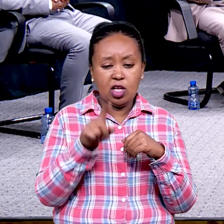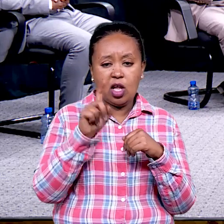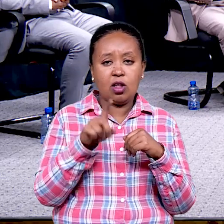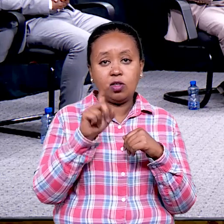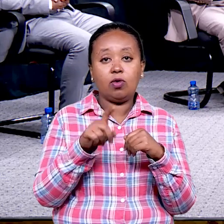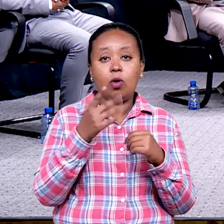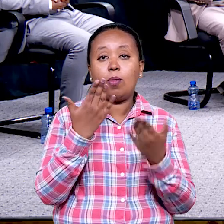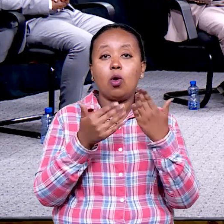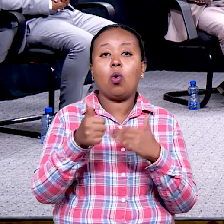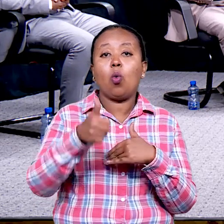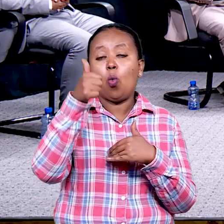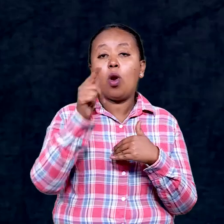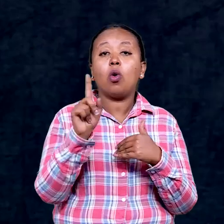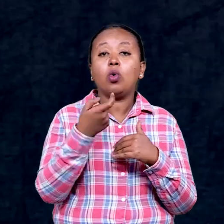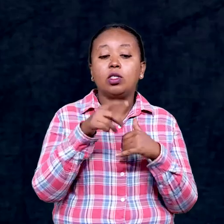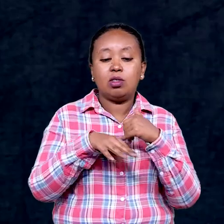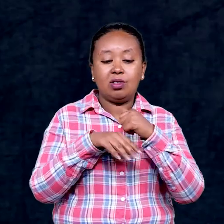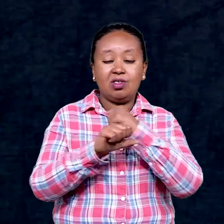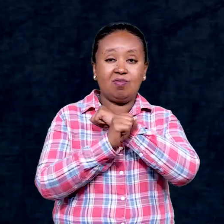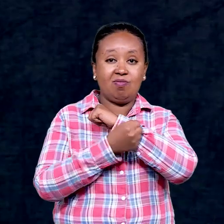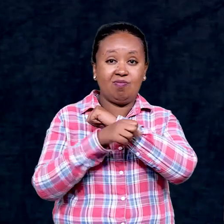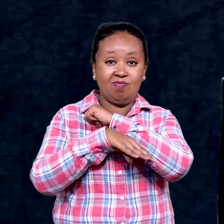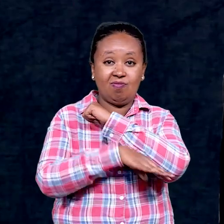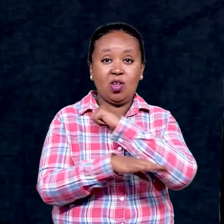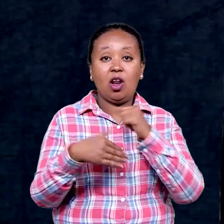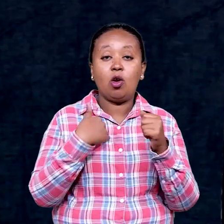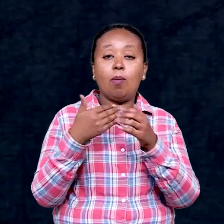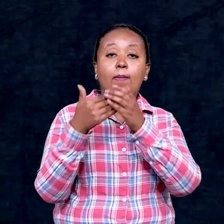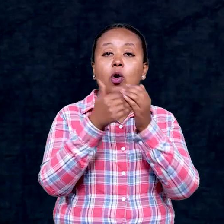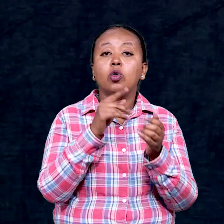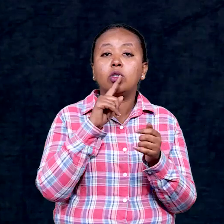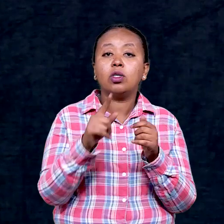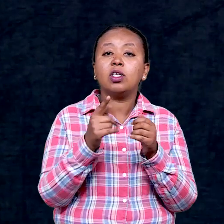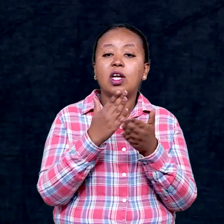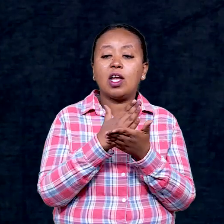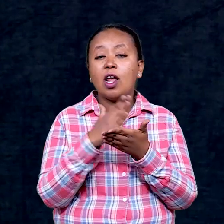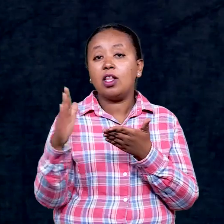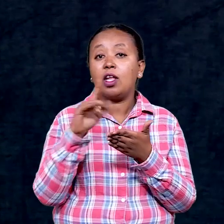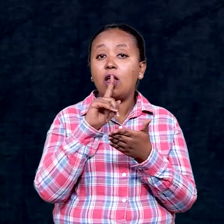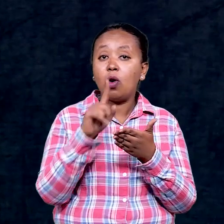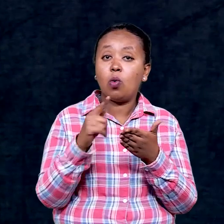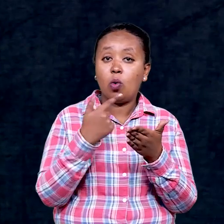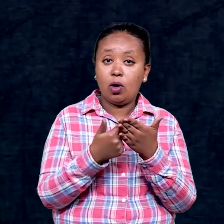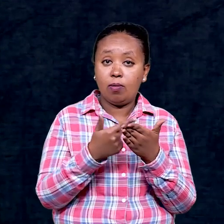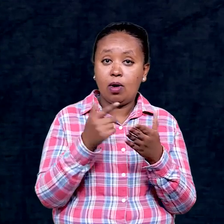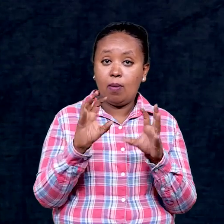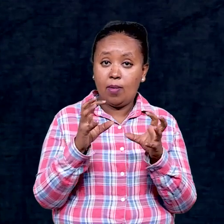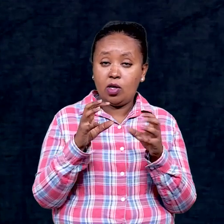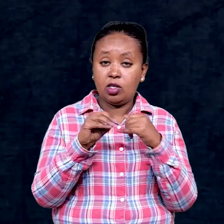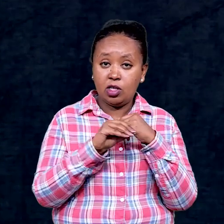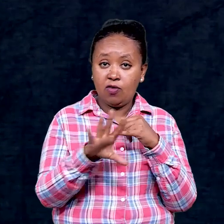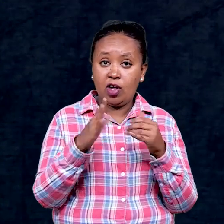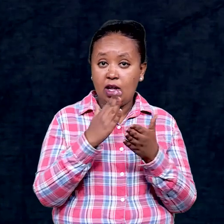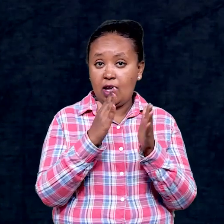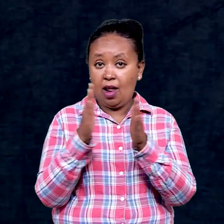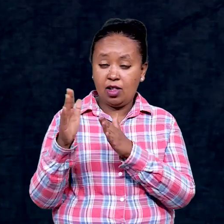ኢሴንሻል ምናልባት ዋና የሆኑ ስር መሰረት ያላቸው መርሆች ናቸውና ገለልተኛ ነው ይሄ የሚዲያ